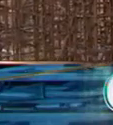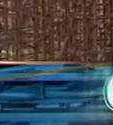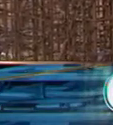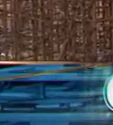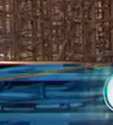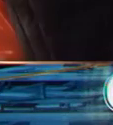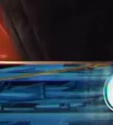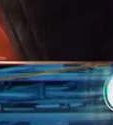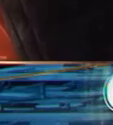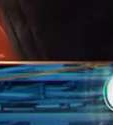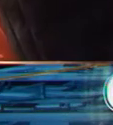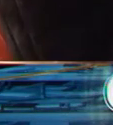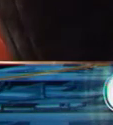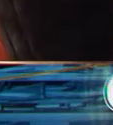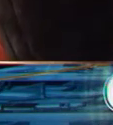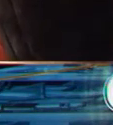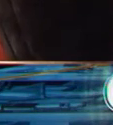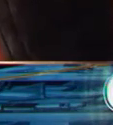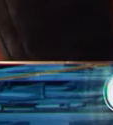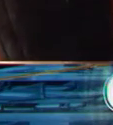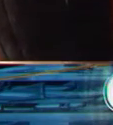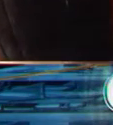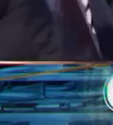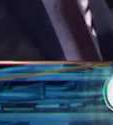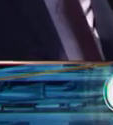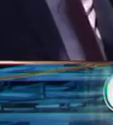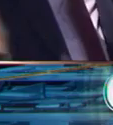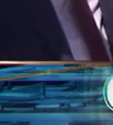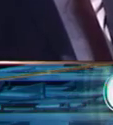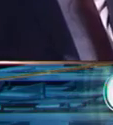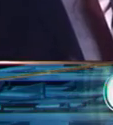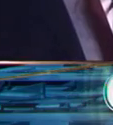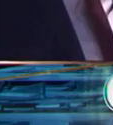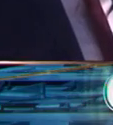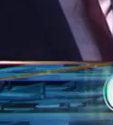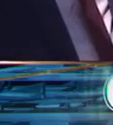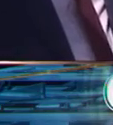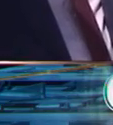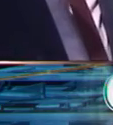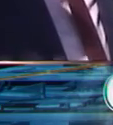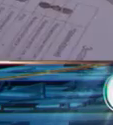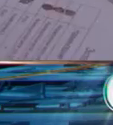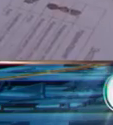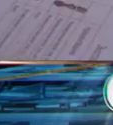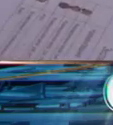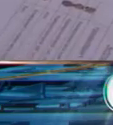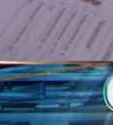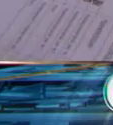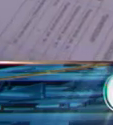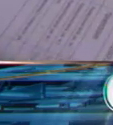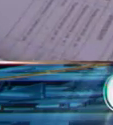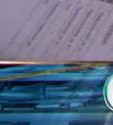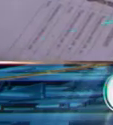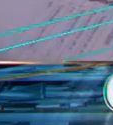Большая стройплощадка. В Талдыкургане набирает обороты строительство жилья. Планируется сдать в эксплуатацию 132 тысячи квадратных